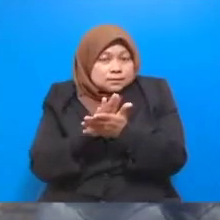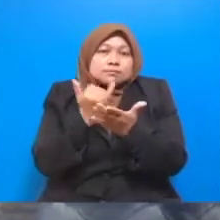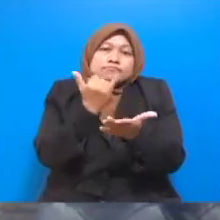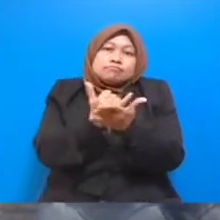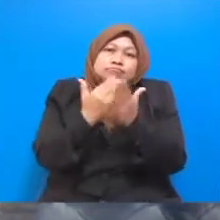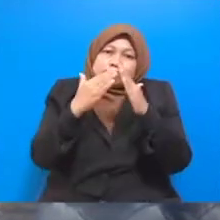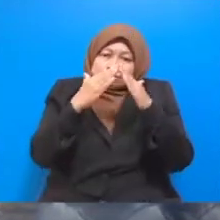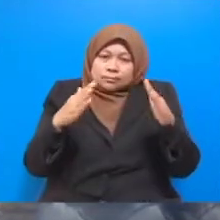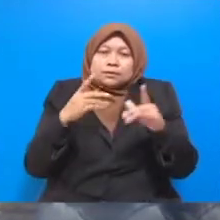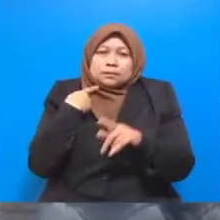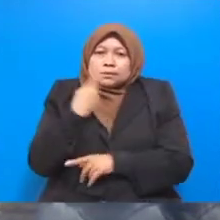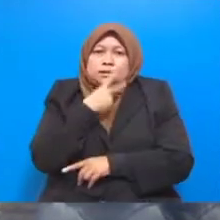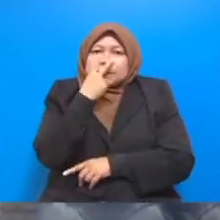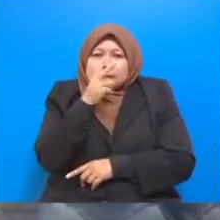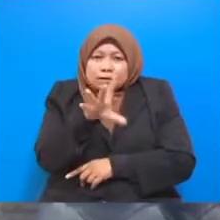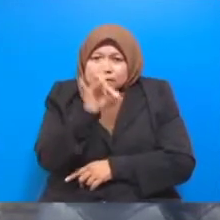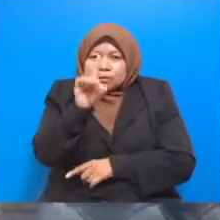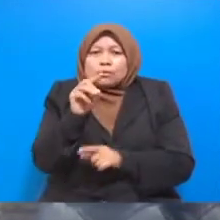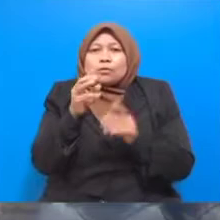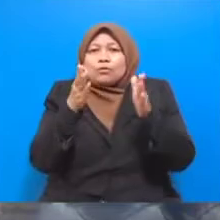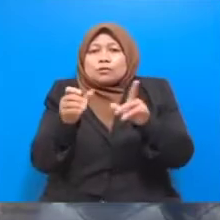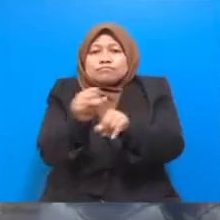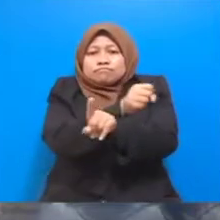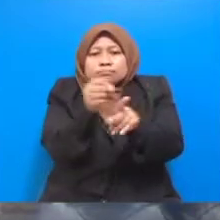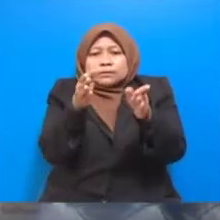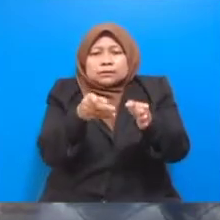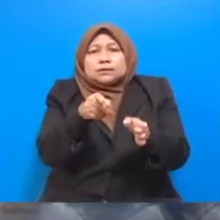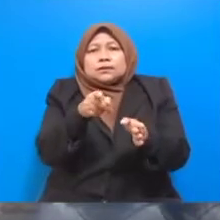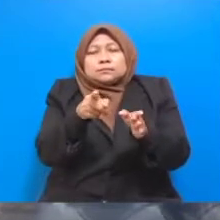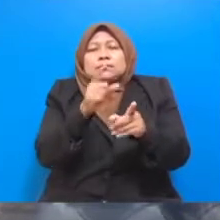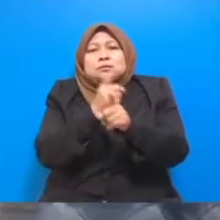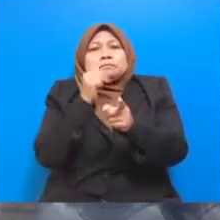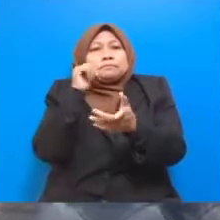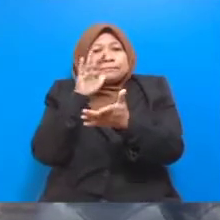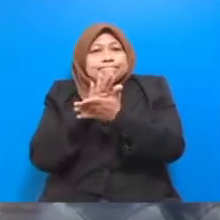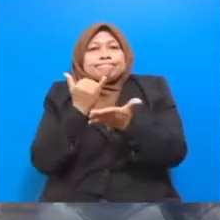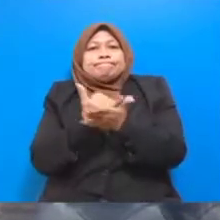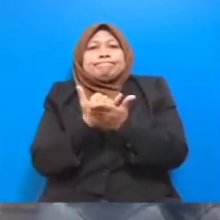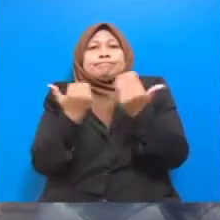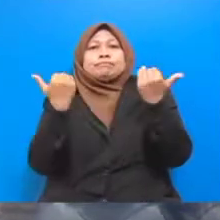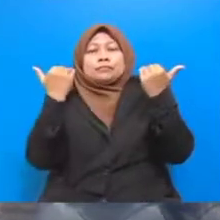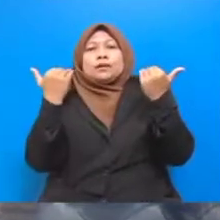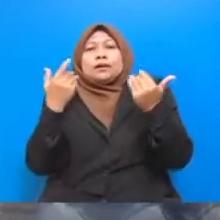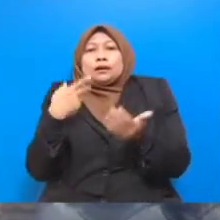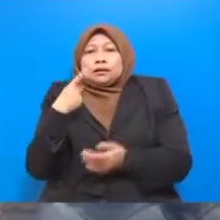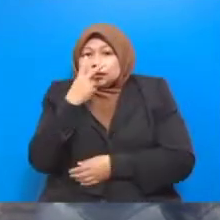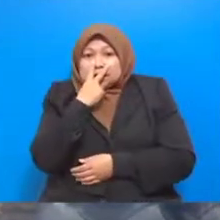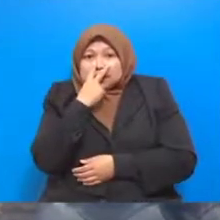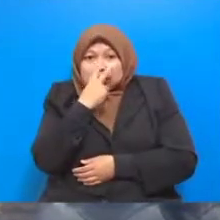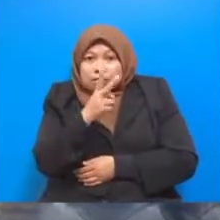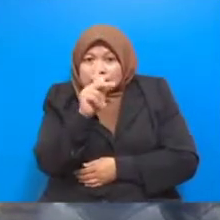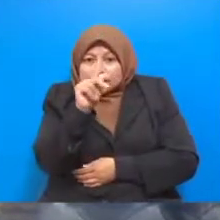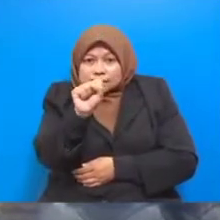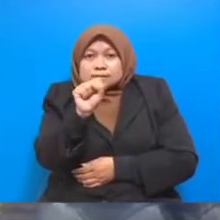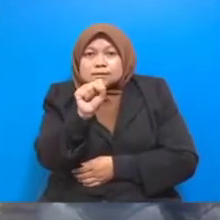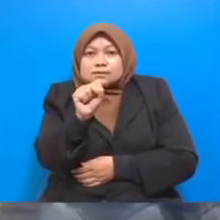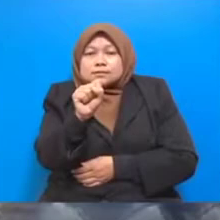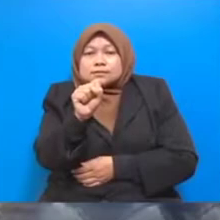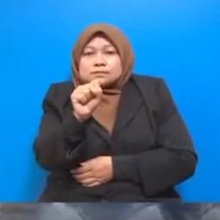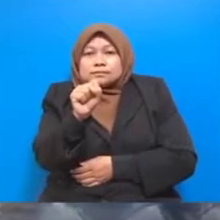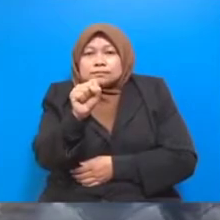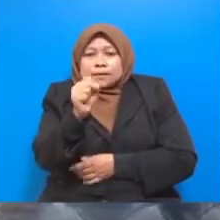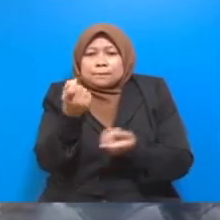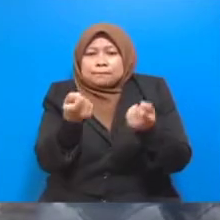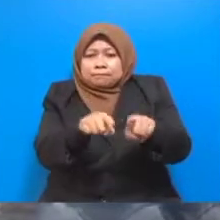sebab kita dapati kebanyakan mangsa adalah melibatkan sorry rumah jadi kalau kita lihat daripada kiss yang apa